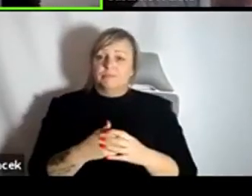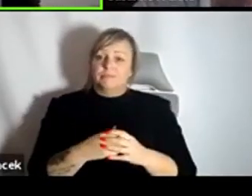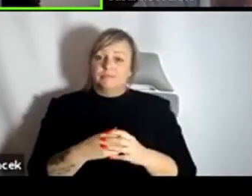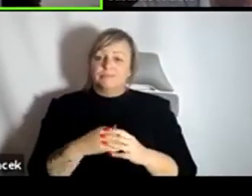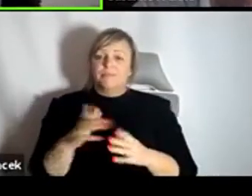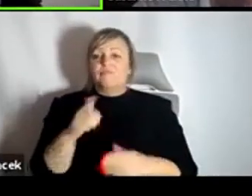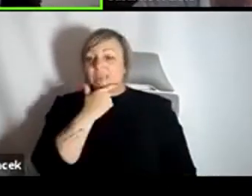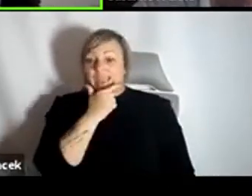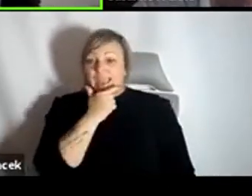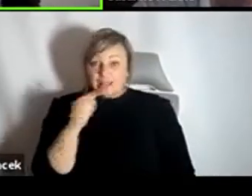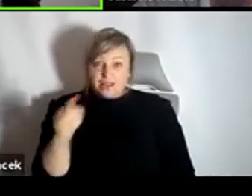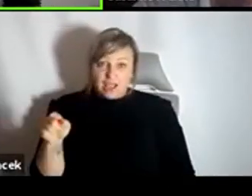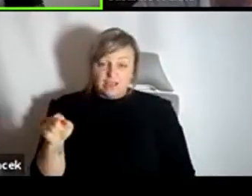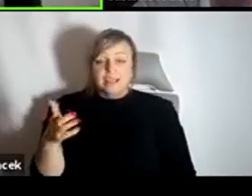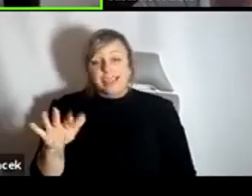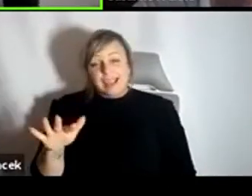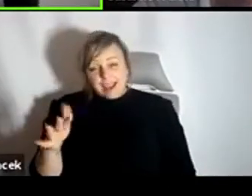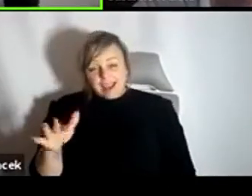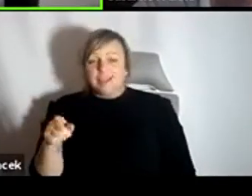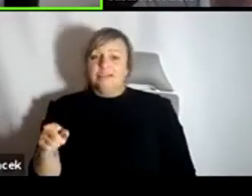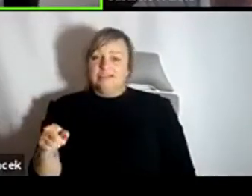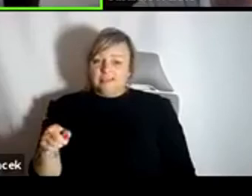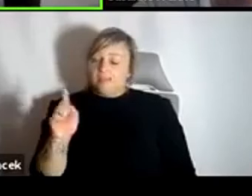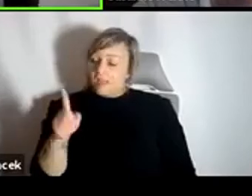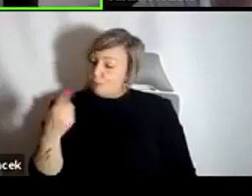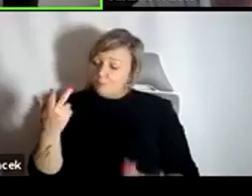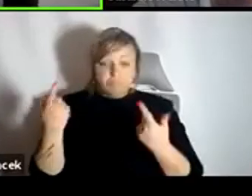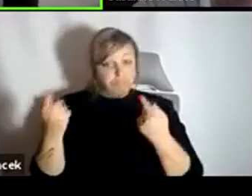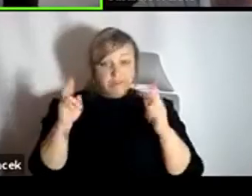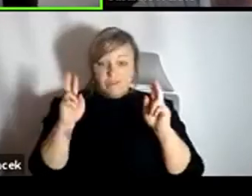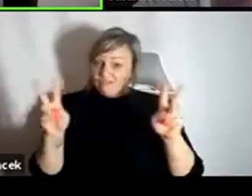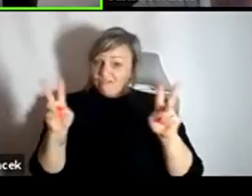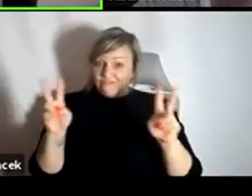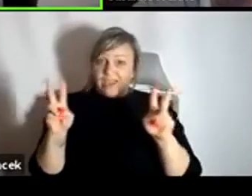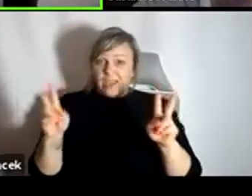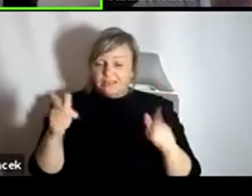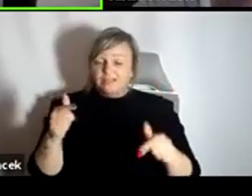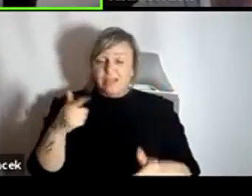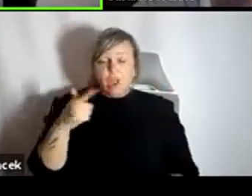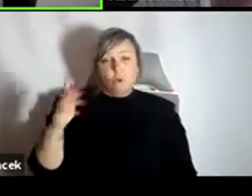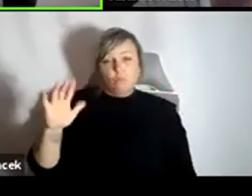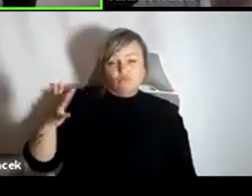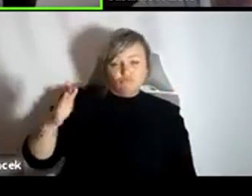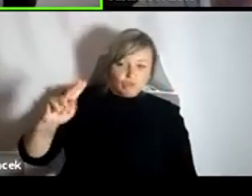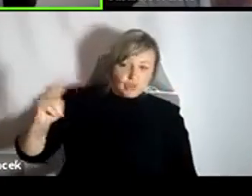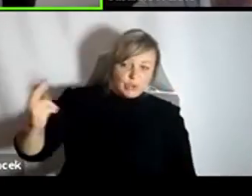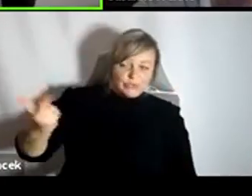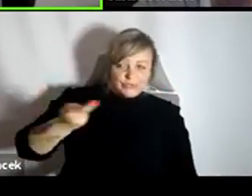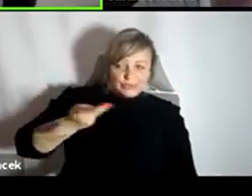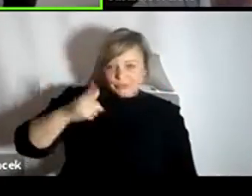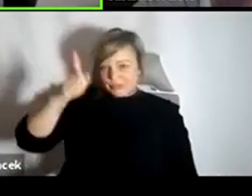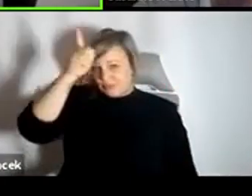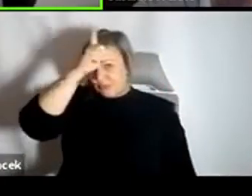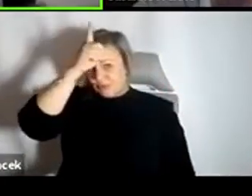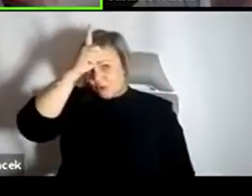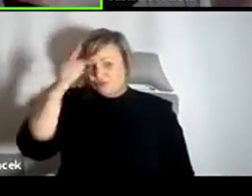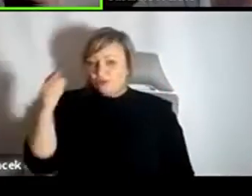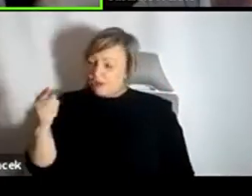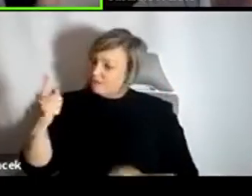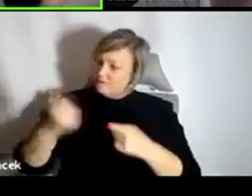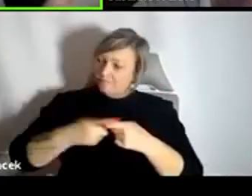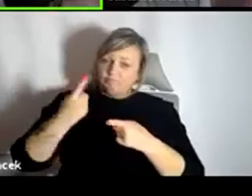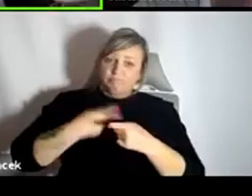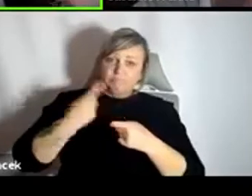In England gibt es eine ähnliche Bewegung auch, wo die Fans im Grunde sehr ähnlich parallel zu dem, was hier in Deutschland passiert, Forderungen